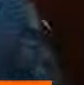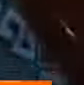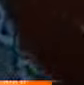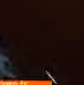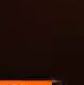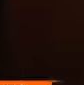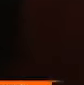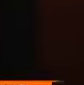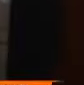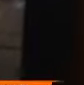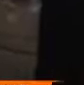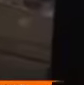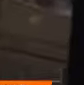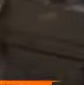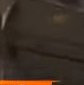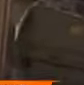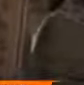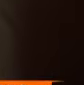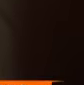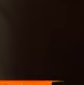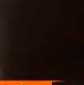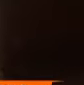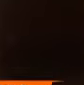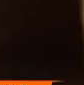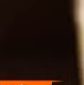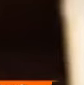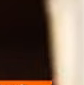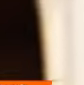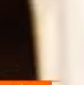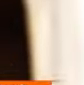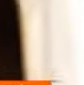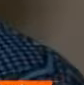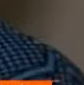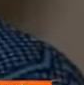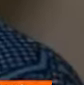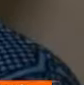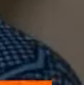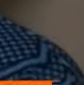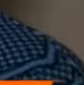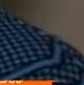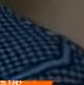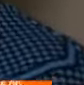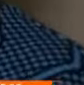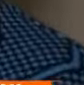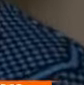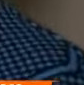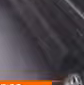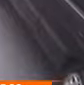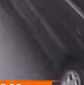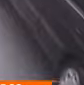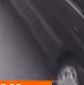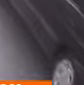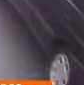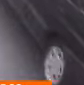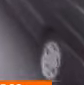Evi su bastı, en zor anında gelen yardımlara sevinemeden soyguncular kapısına dayandı. Benim canım yandı, başkalarının canı yanmasın.